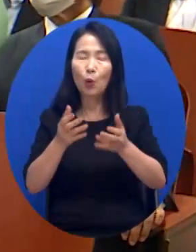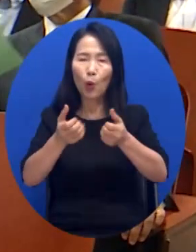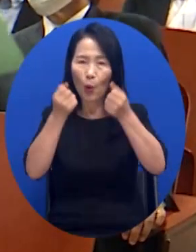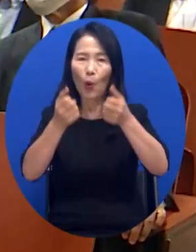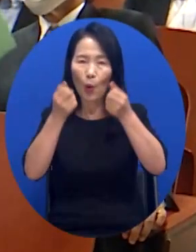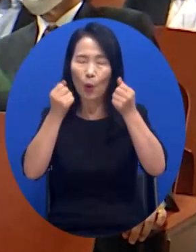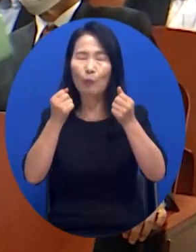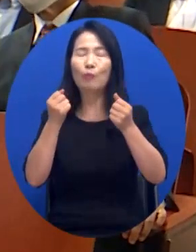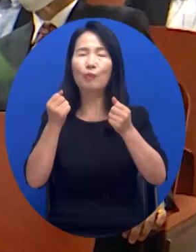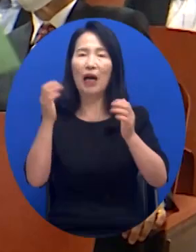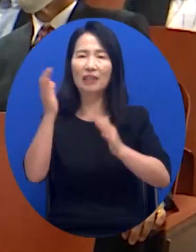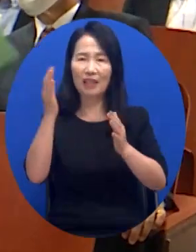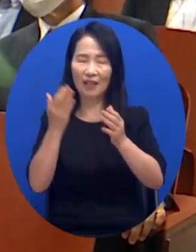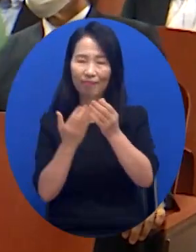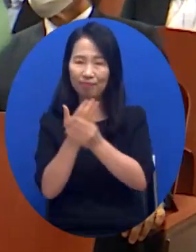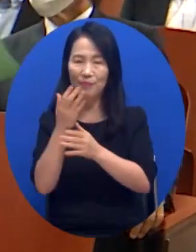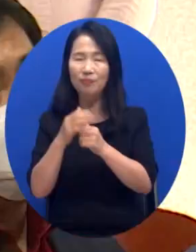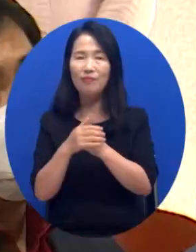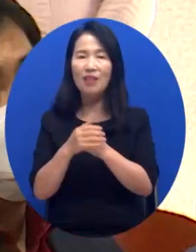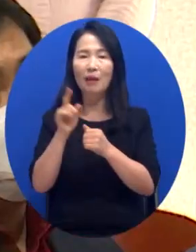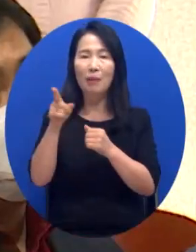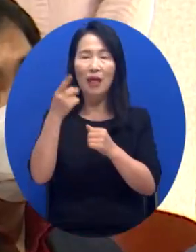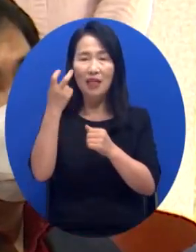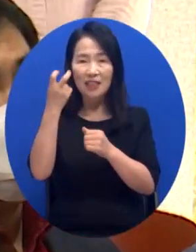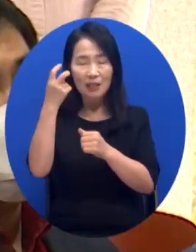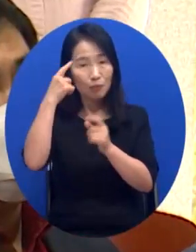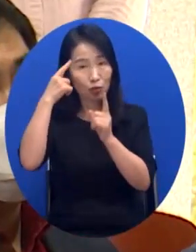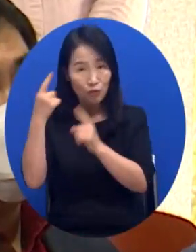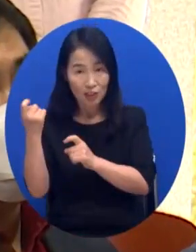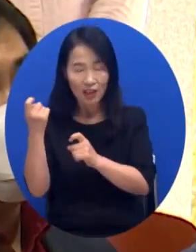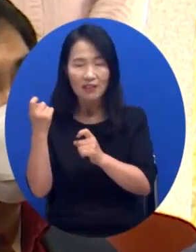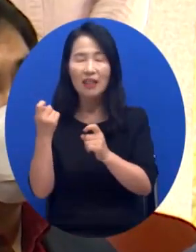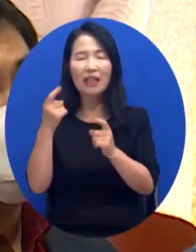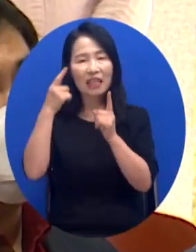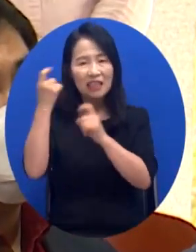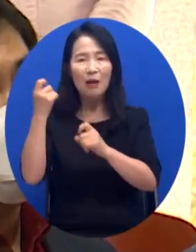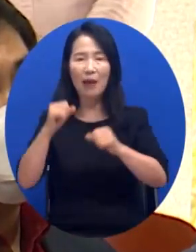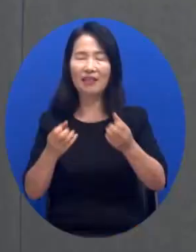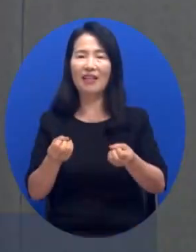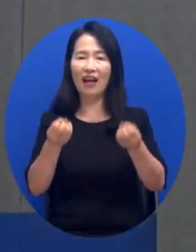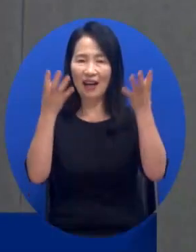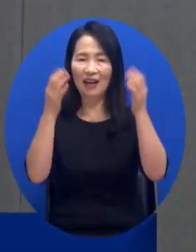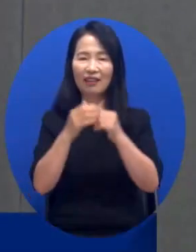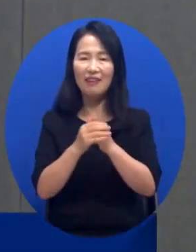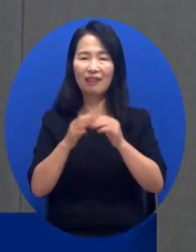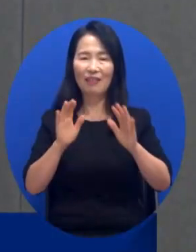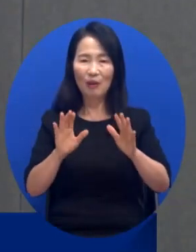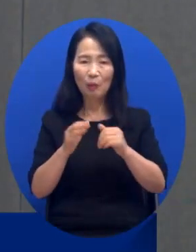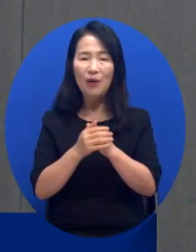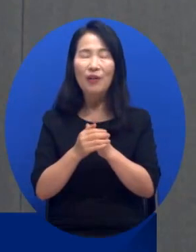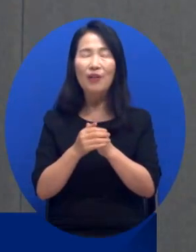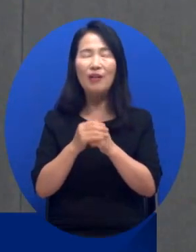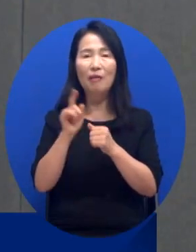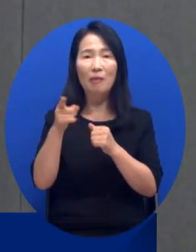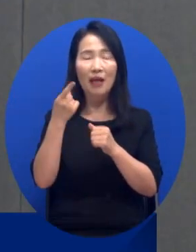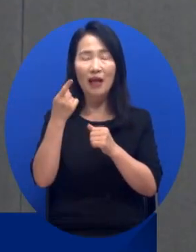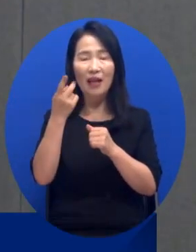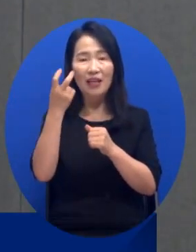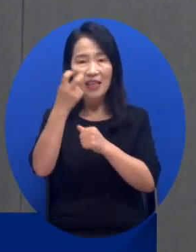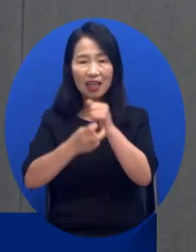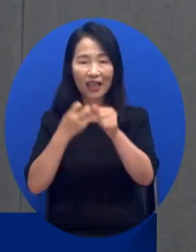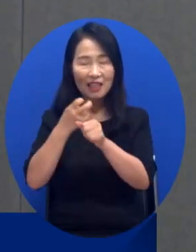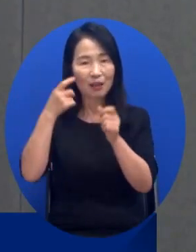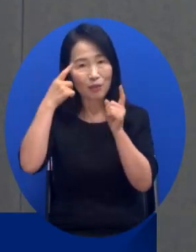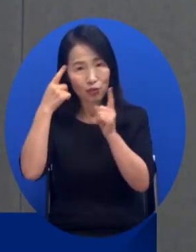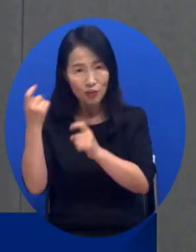개교 120주년을 맞아 기념행사를 개최했습니다. 이번에 120주년 하면서 걸출한 그